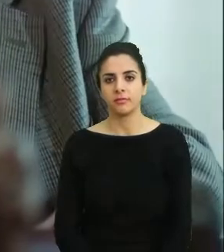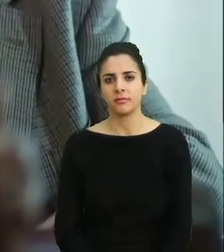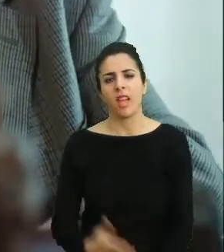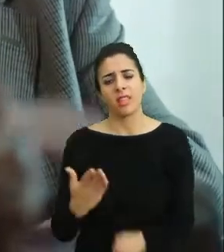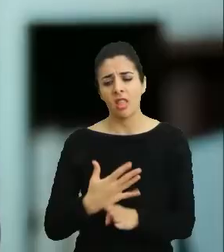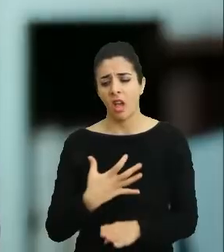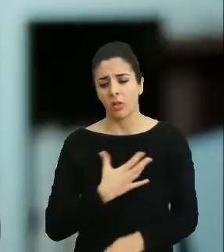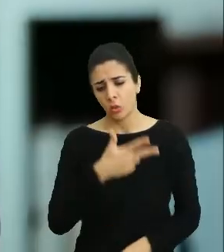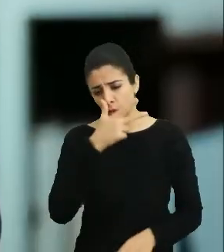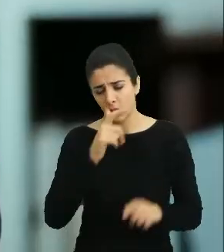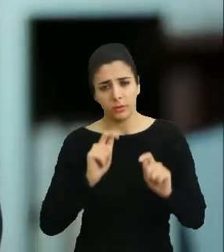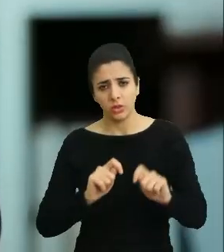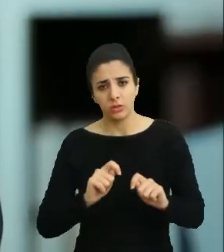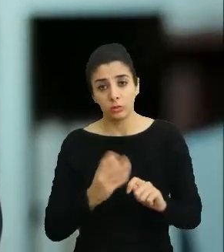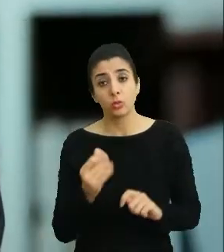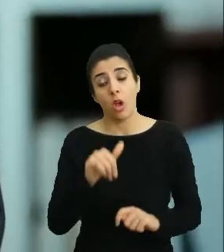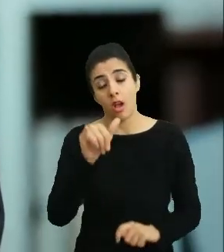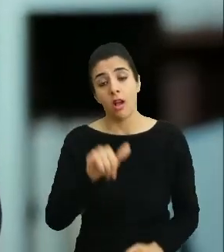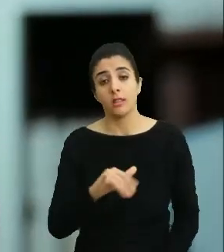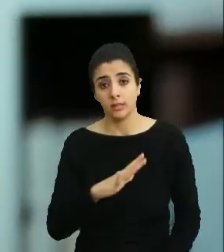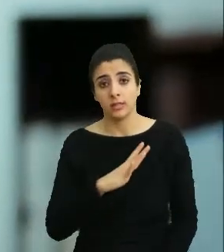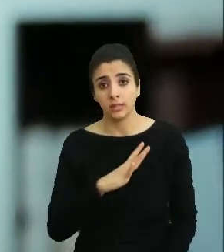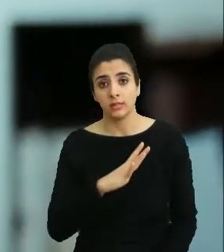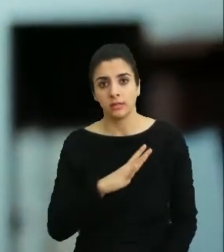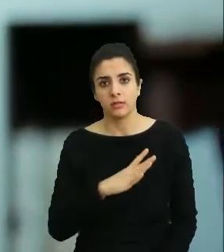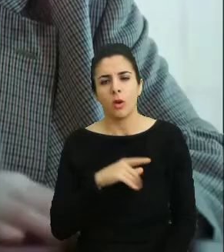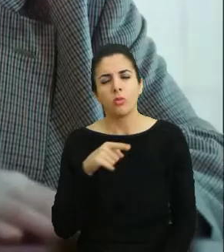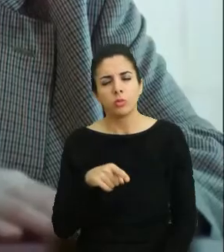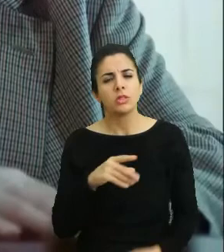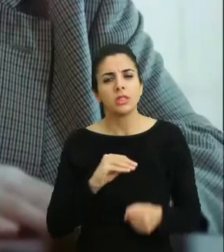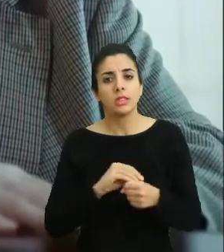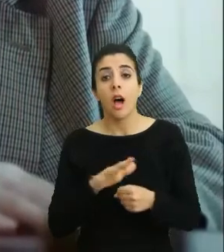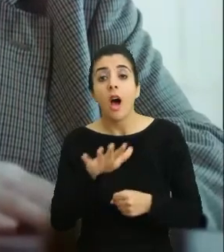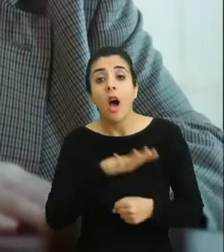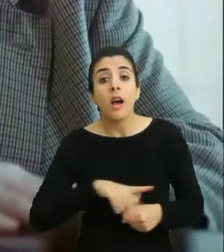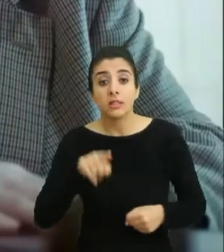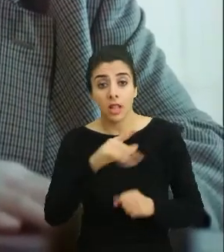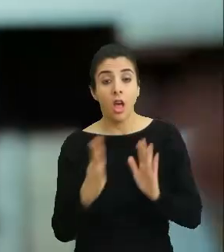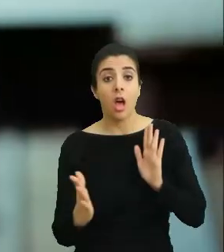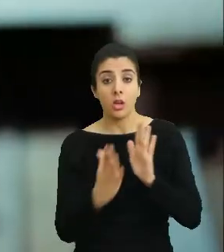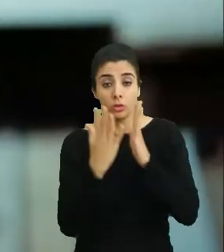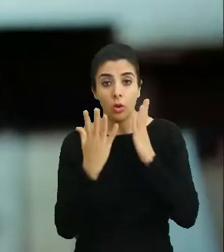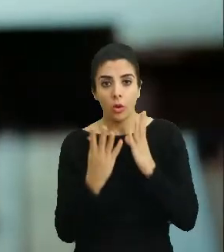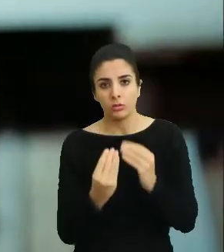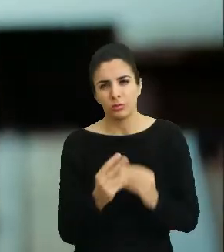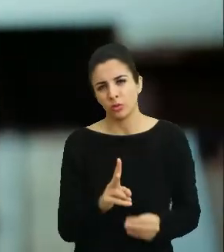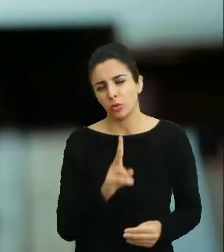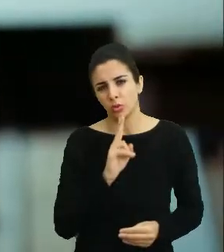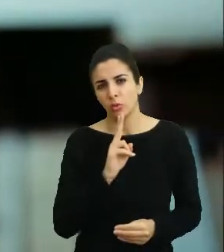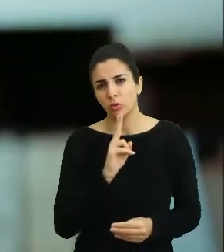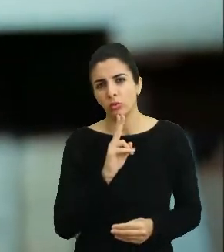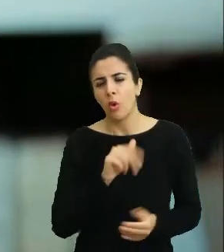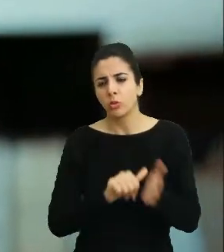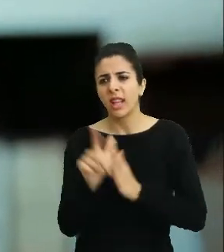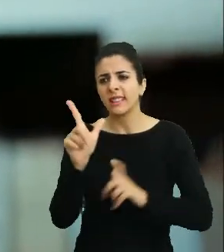Neden kendinizi üzeceksiniz ki? Çok haklısınız. Bu noktada herkes size karşı olsa da neticede